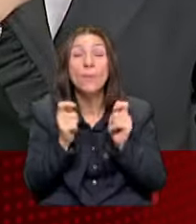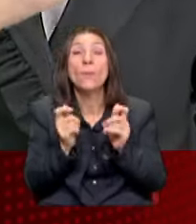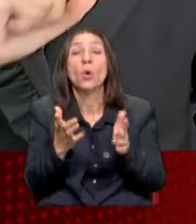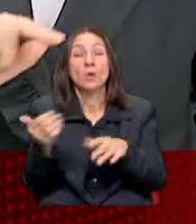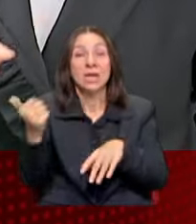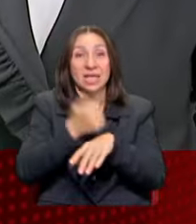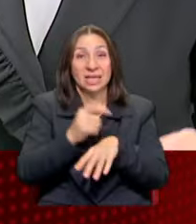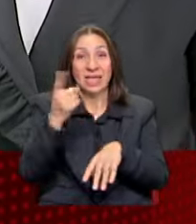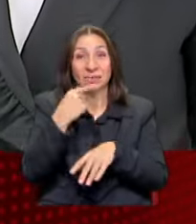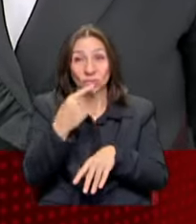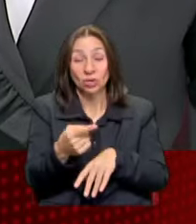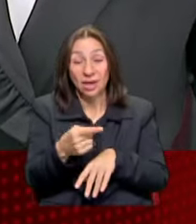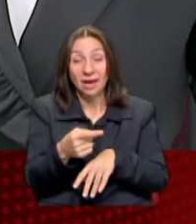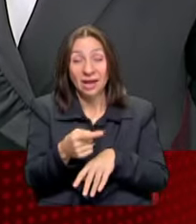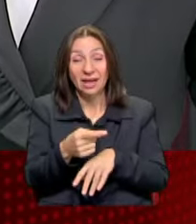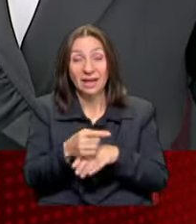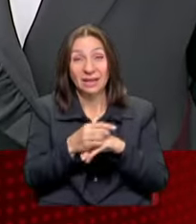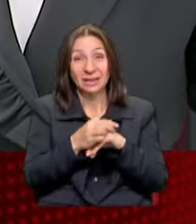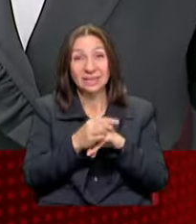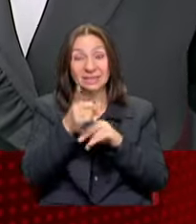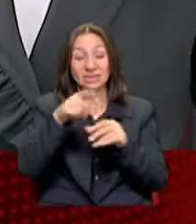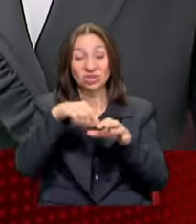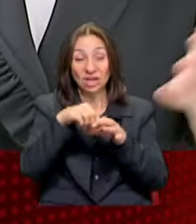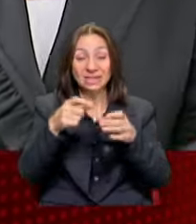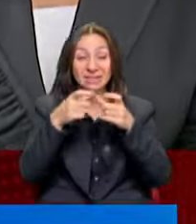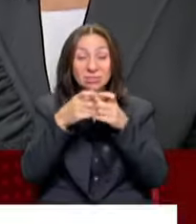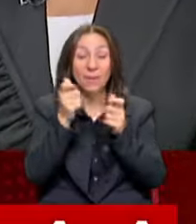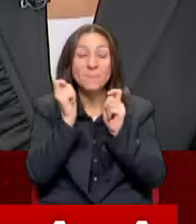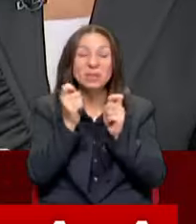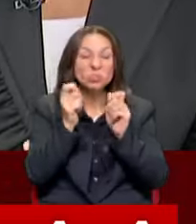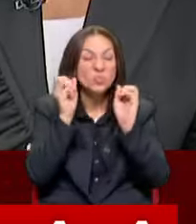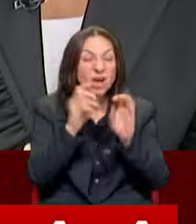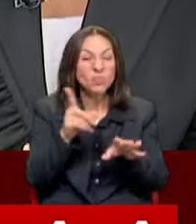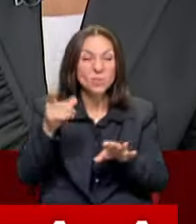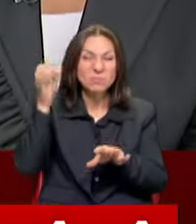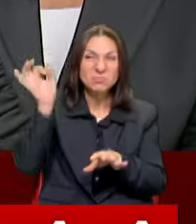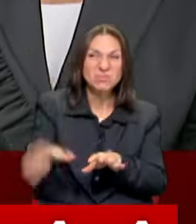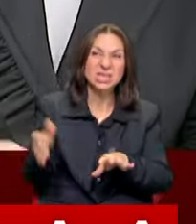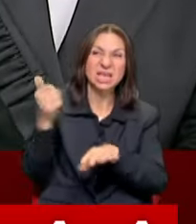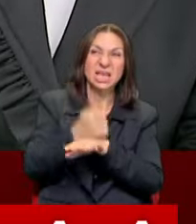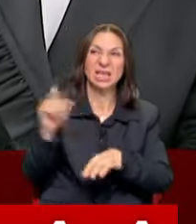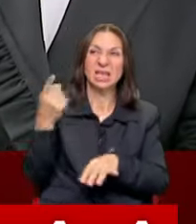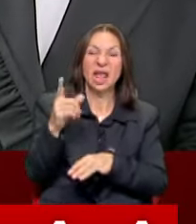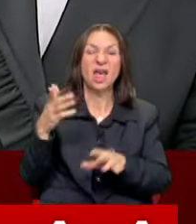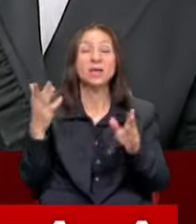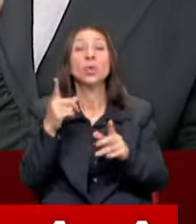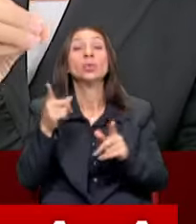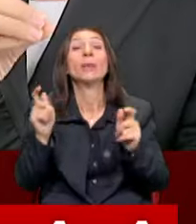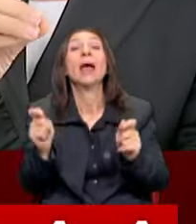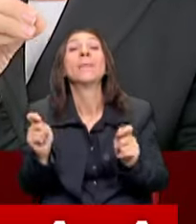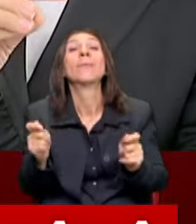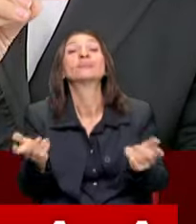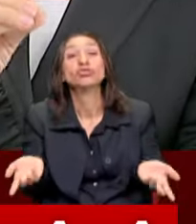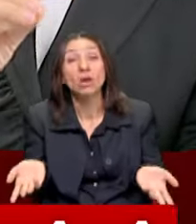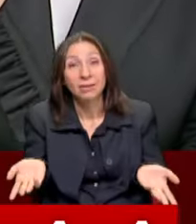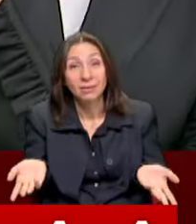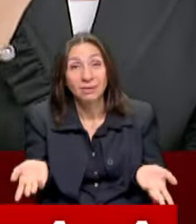iktidar geldiğinde diyordu ya sizi çay smime mahkum eden bu ceberut iktidar diyordu artık onu bile yapamayacak